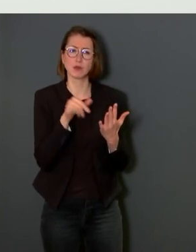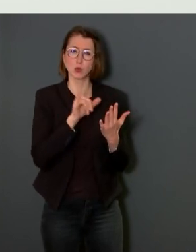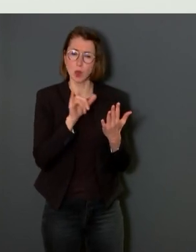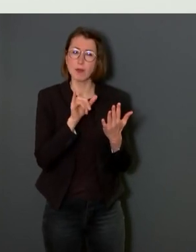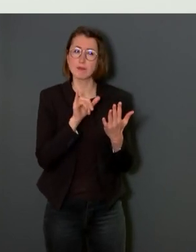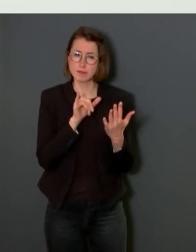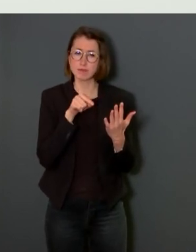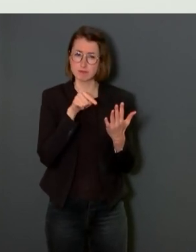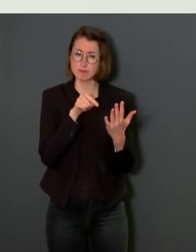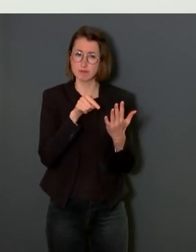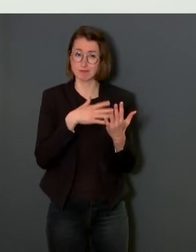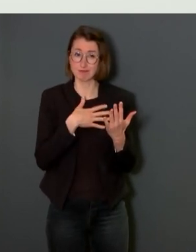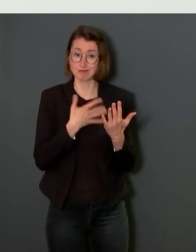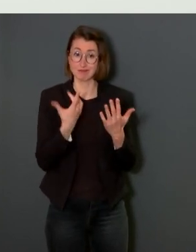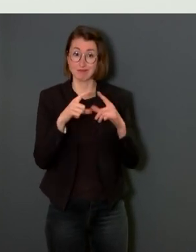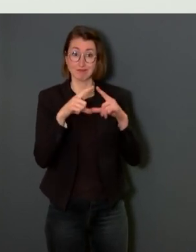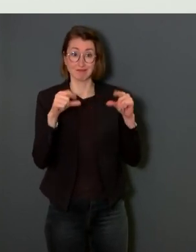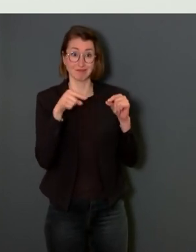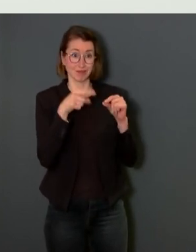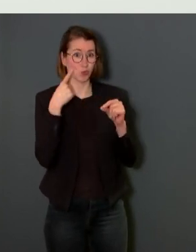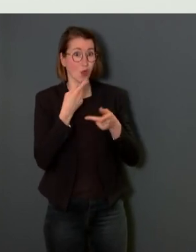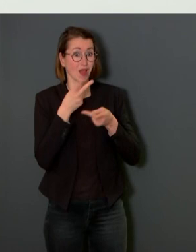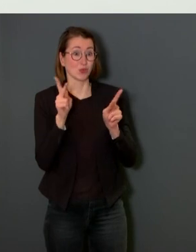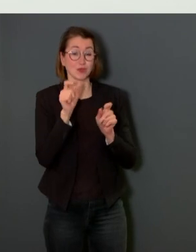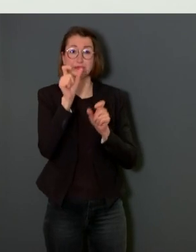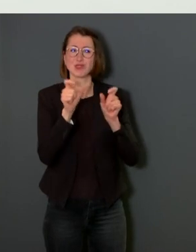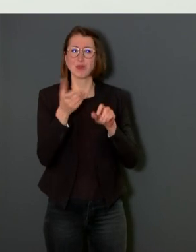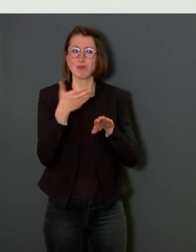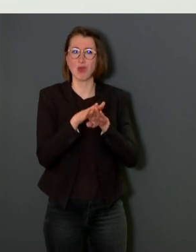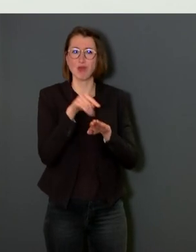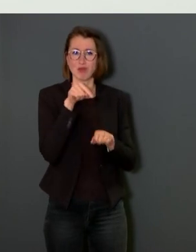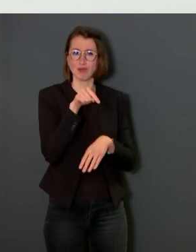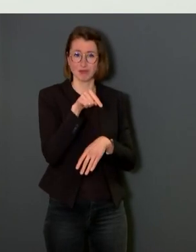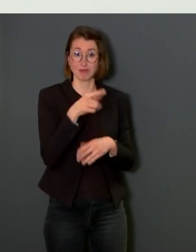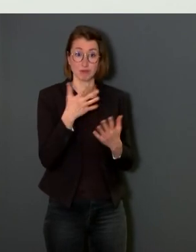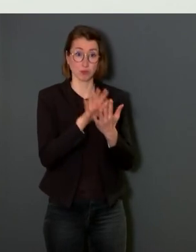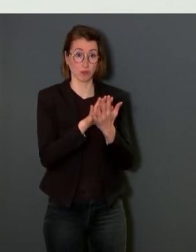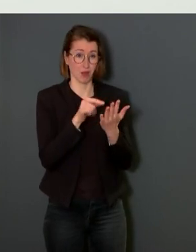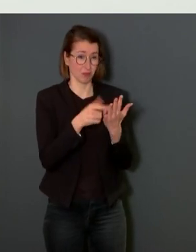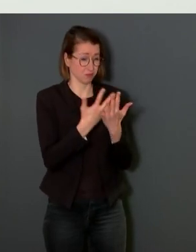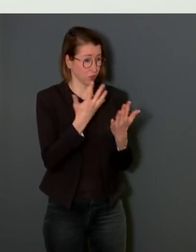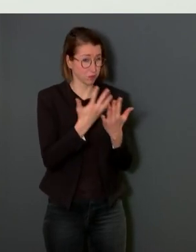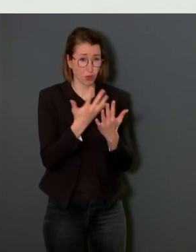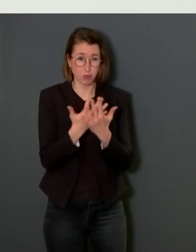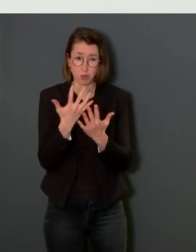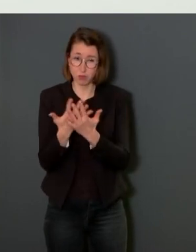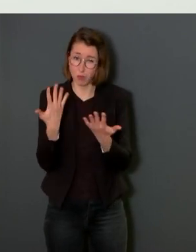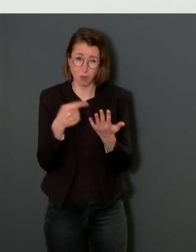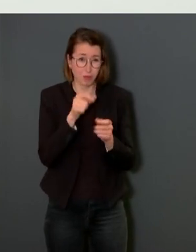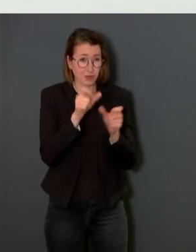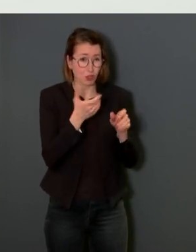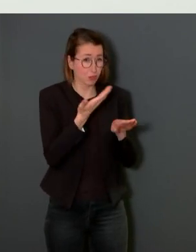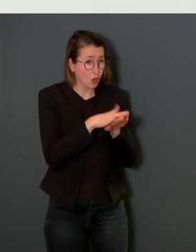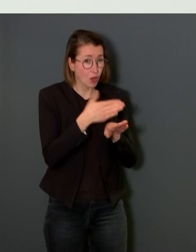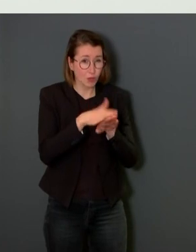part. On voit beaucoup plus de faire part dans les journaux. Alors, vous pouvez douter à beaucoup de choses, mais ça, c'est une